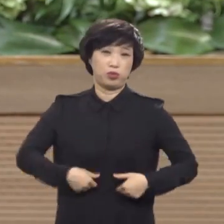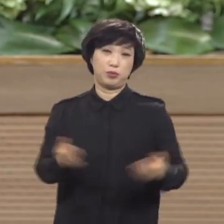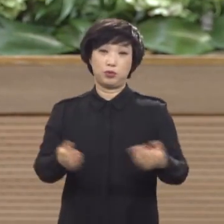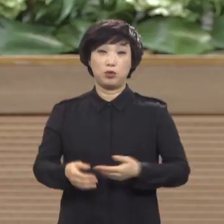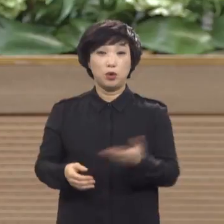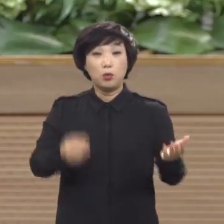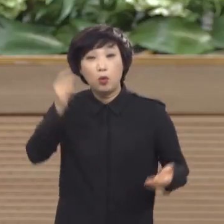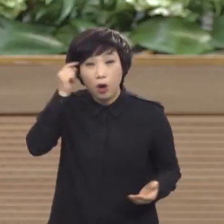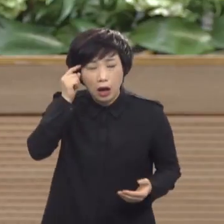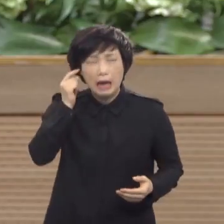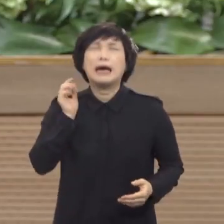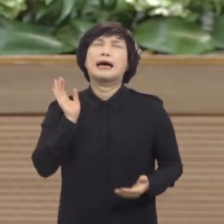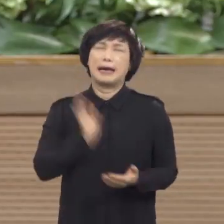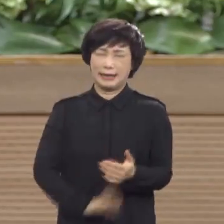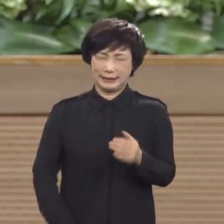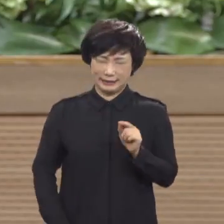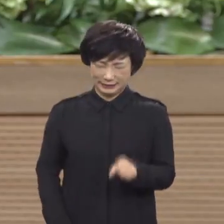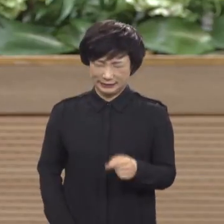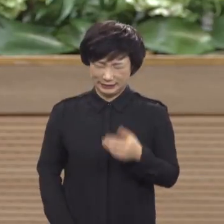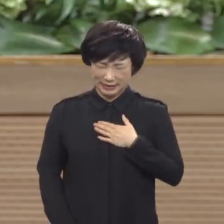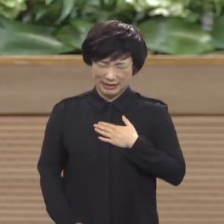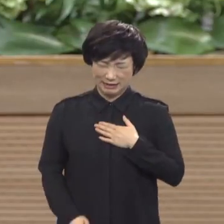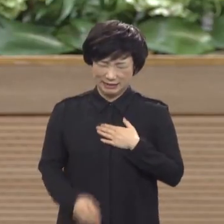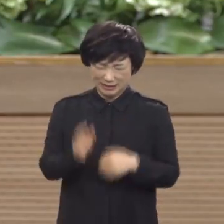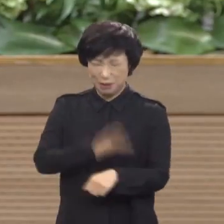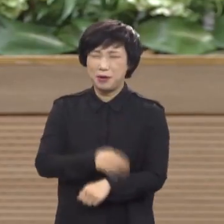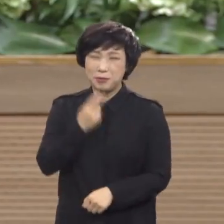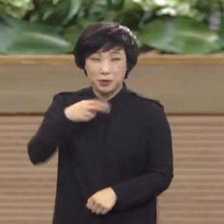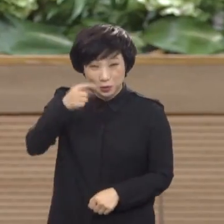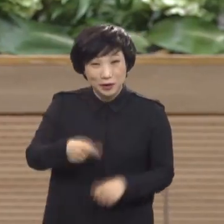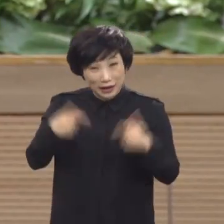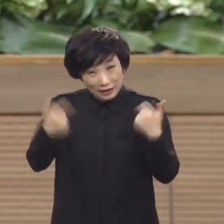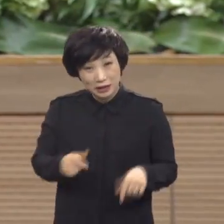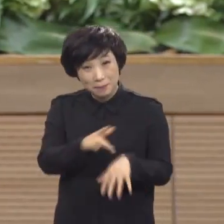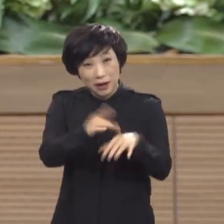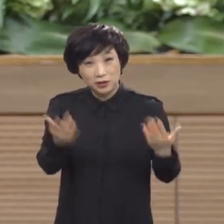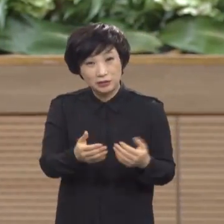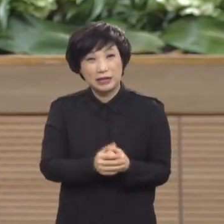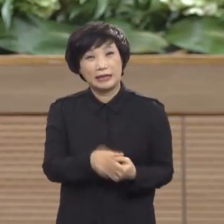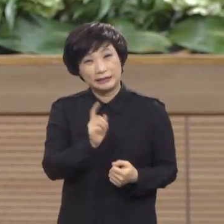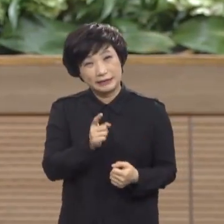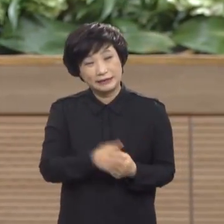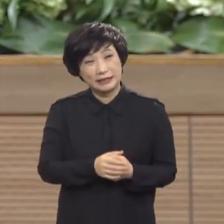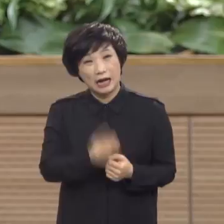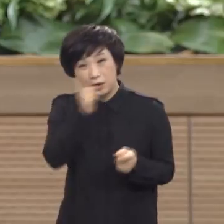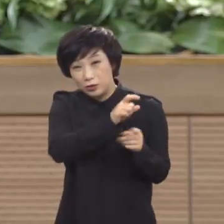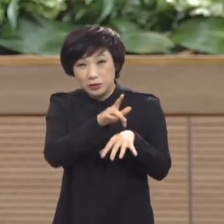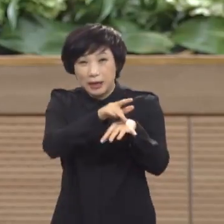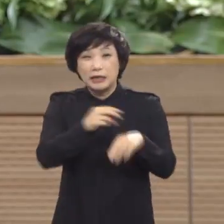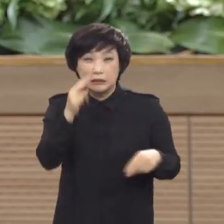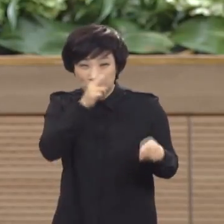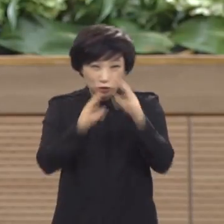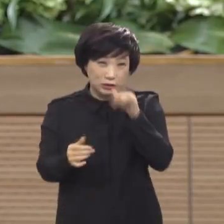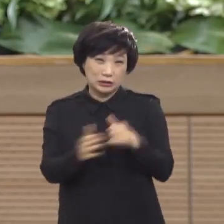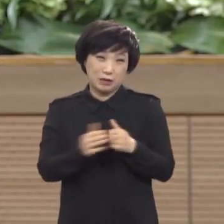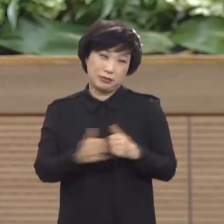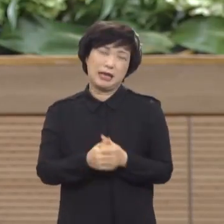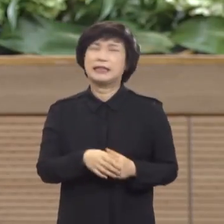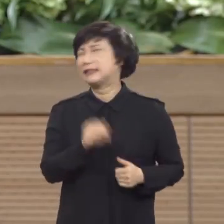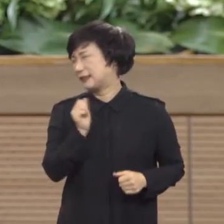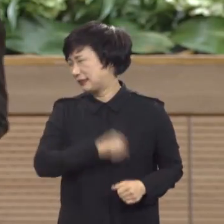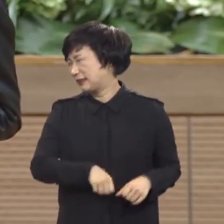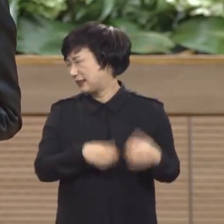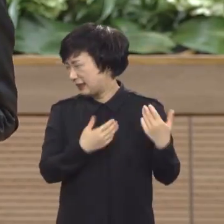왜? 맞아, 잘못 없어도 마귀는 항상 그런 놈이니까. 악한 놈은 언제나 시기 질투로 그런 놈이니까 그런가